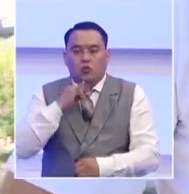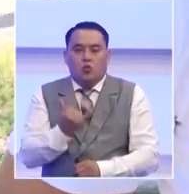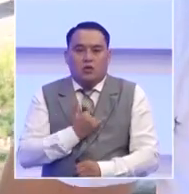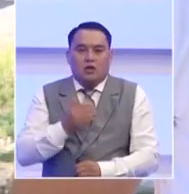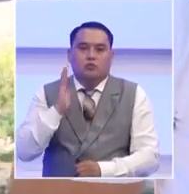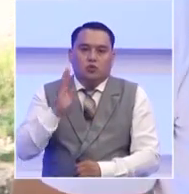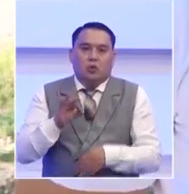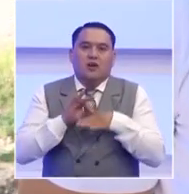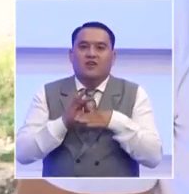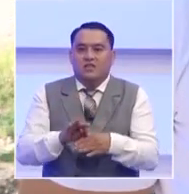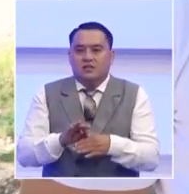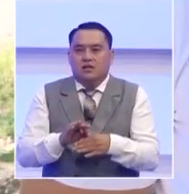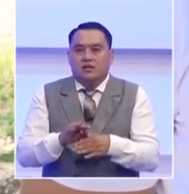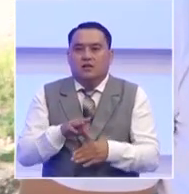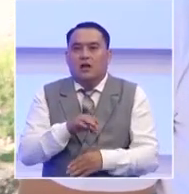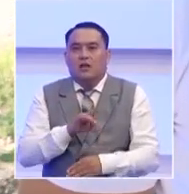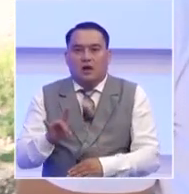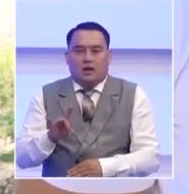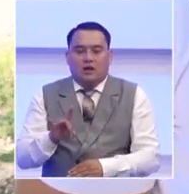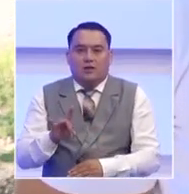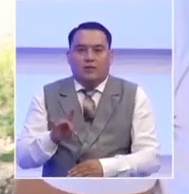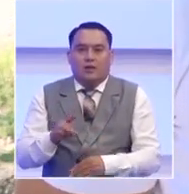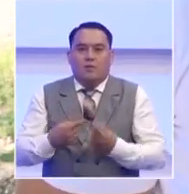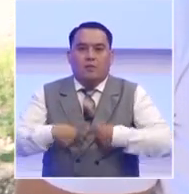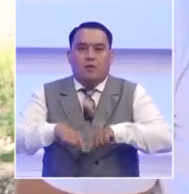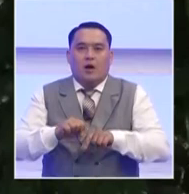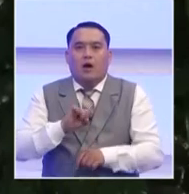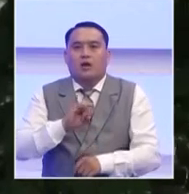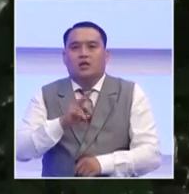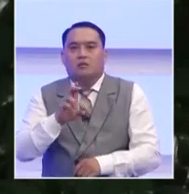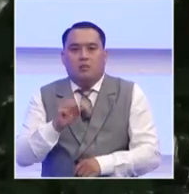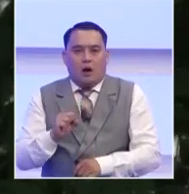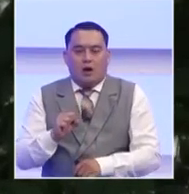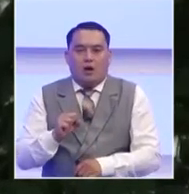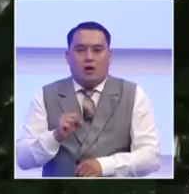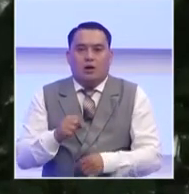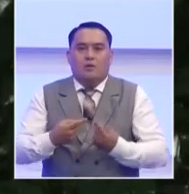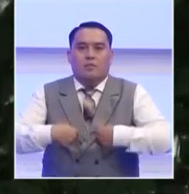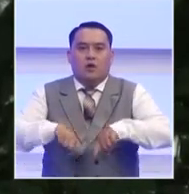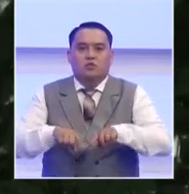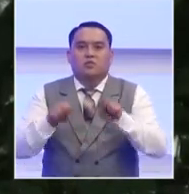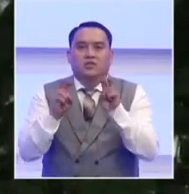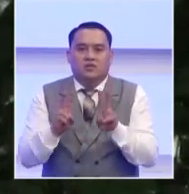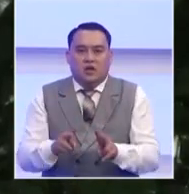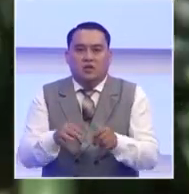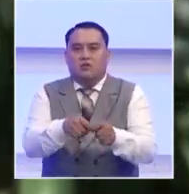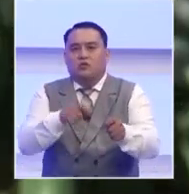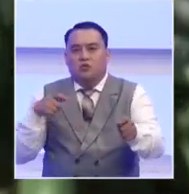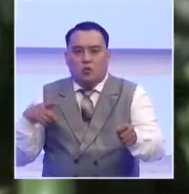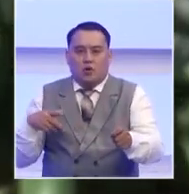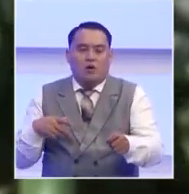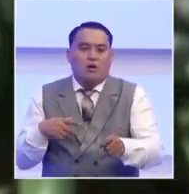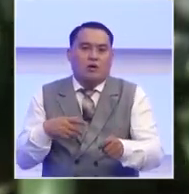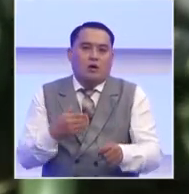будет проводиться в Талгаре на базе АИБА. У нас там сделали базу специализированную для стрельбы из лука. Вот